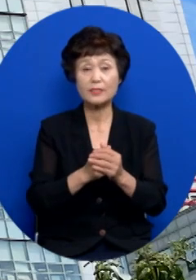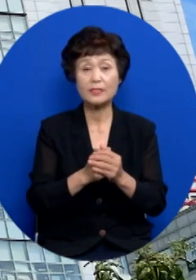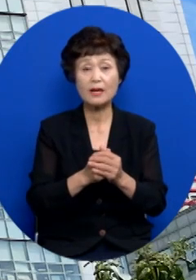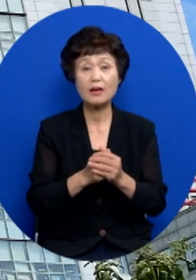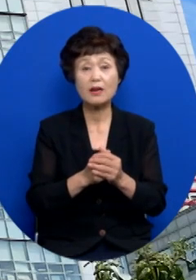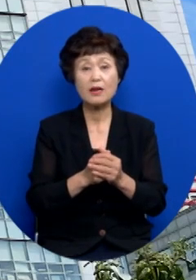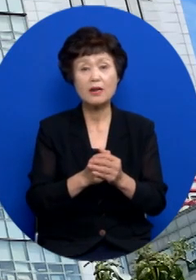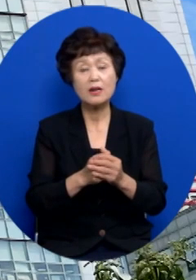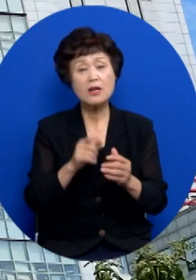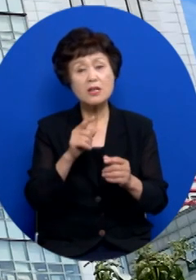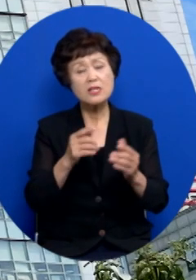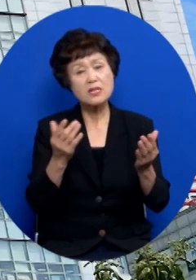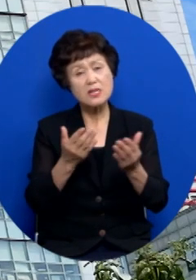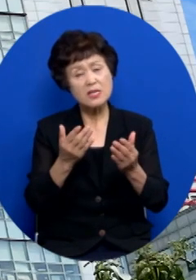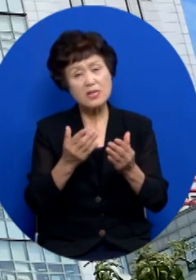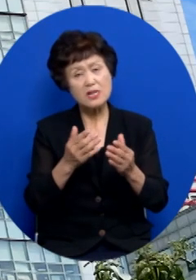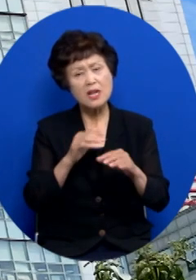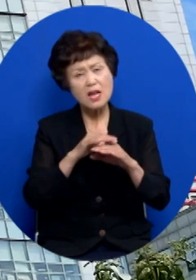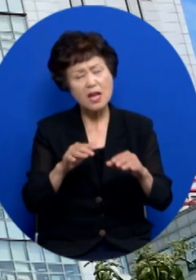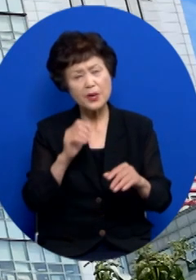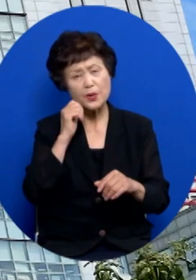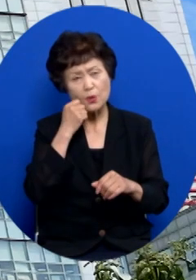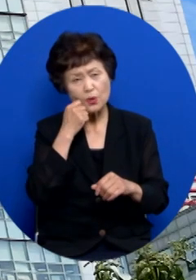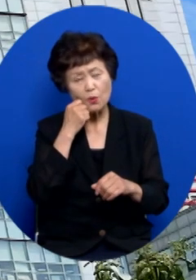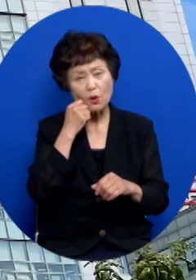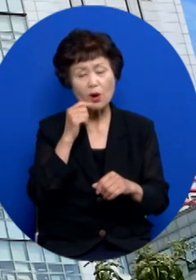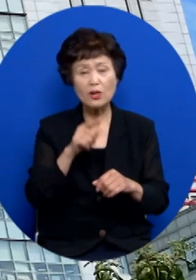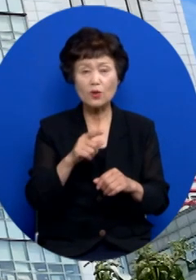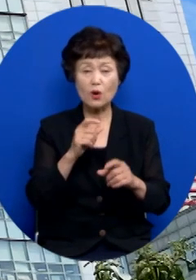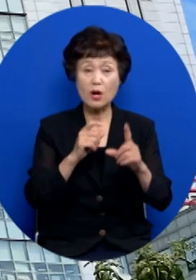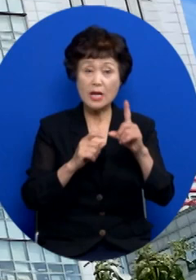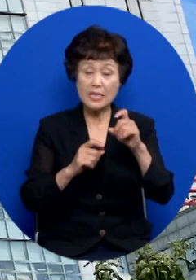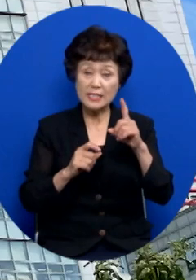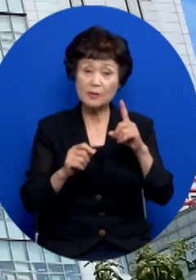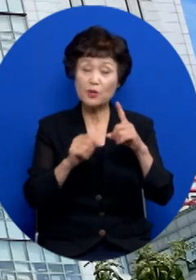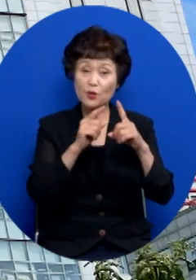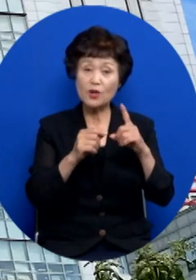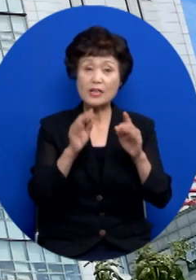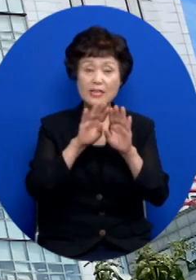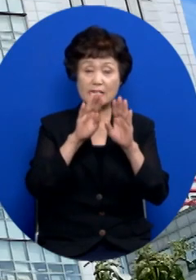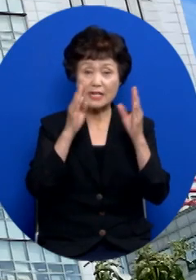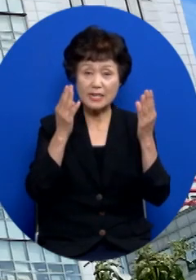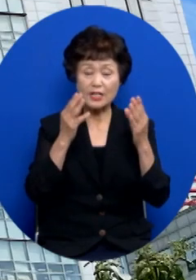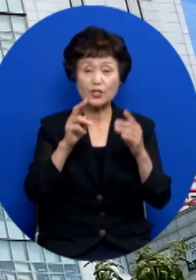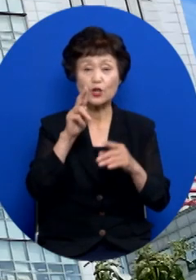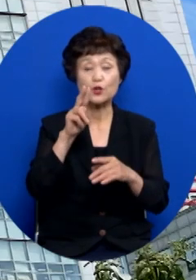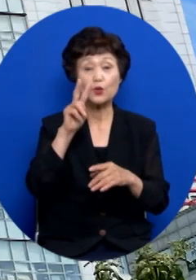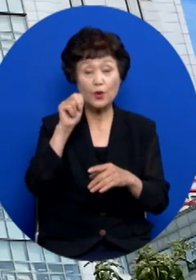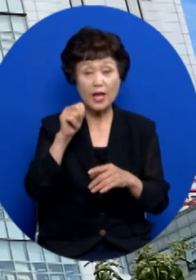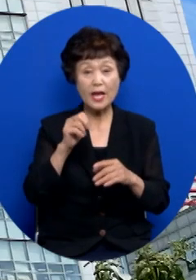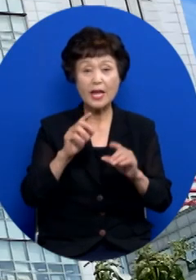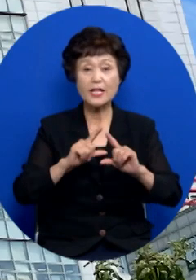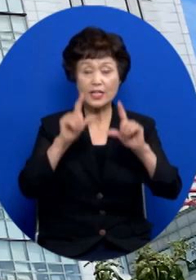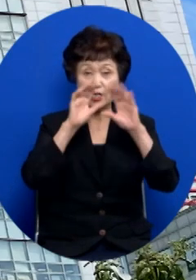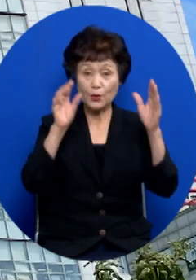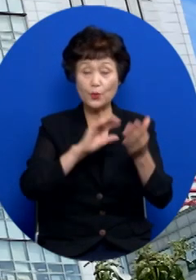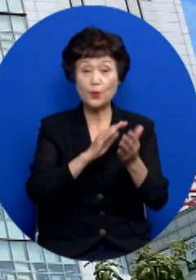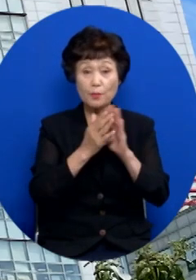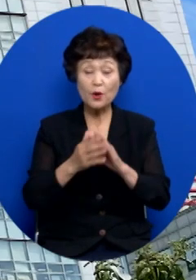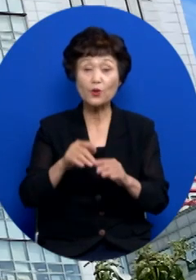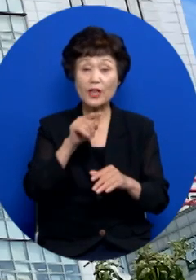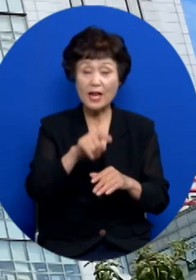문제는 조금도 해결되지 않았다고 지적하면서 오는 11월 열리는 제28차 UN 기후변화협약